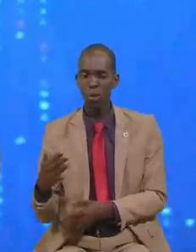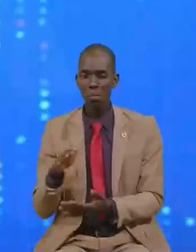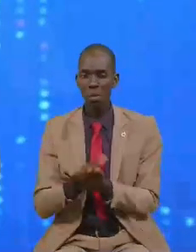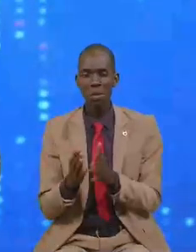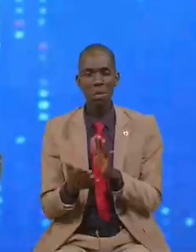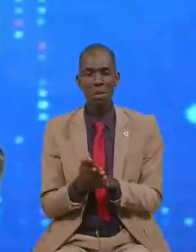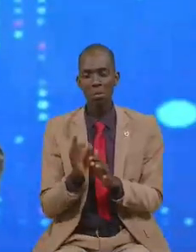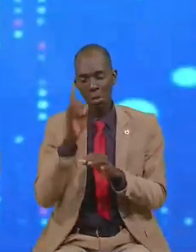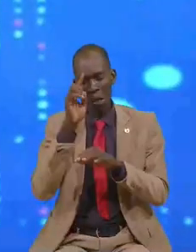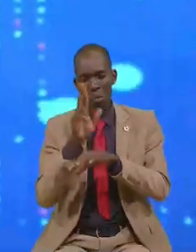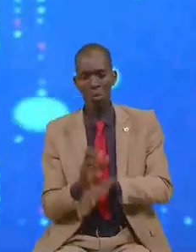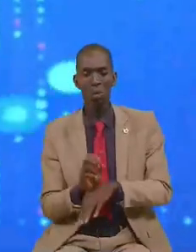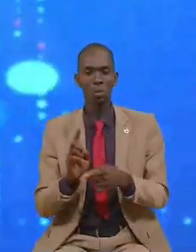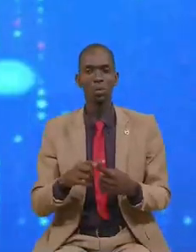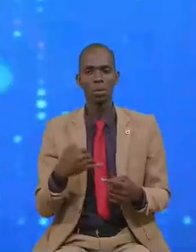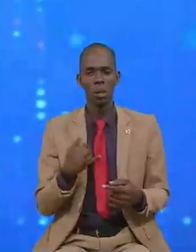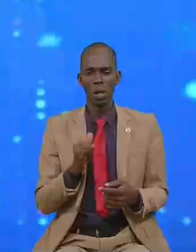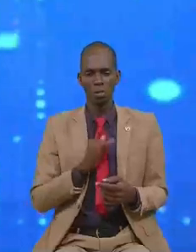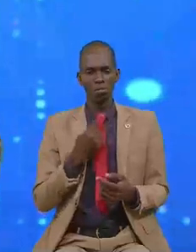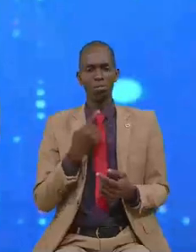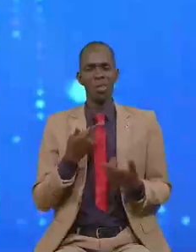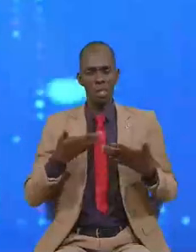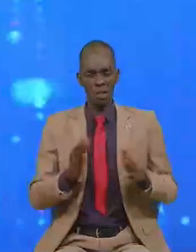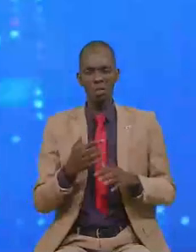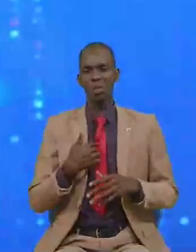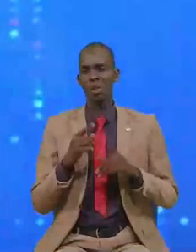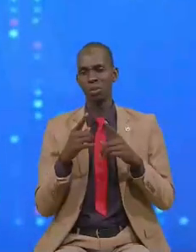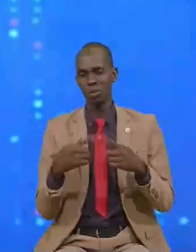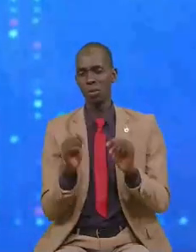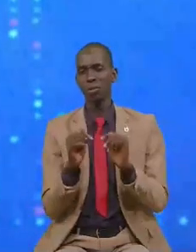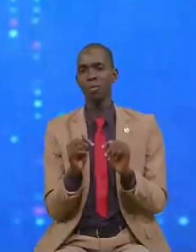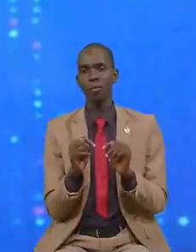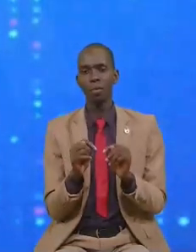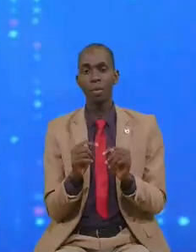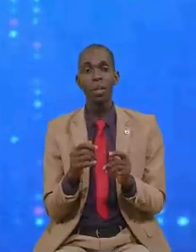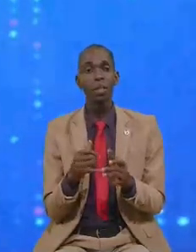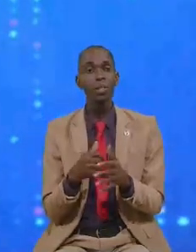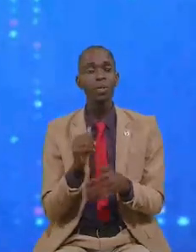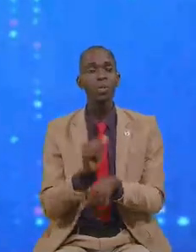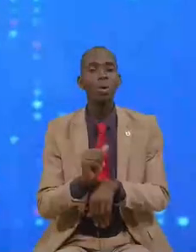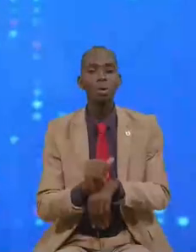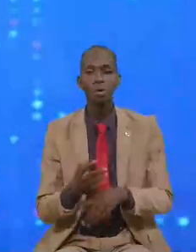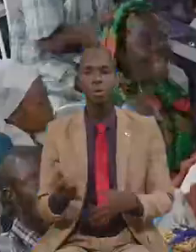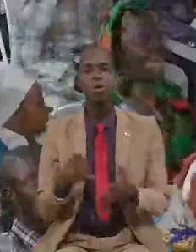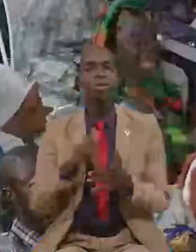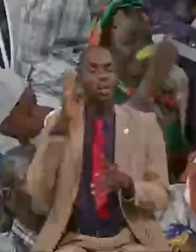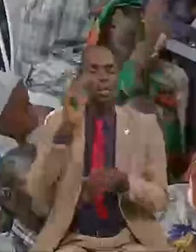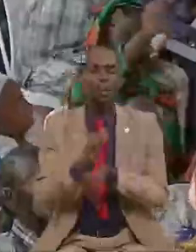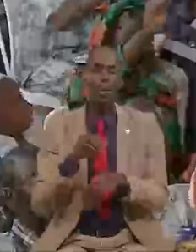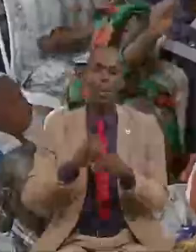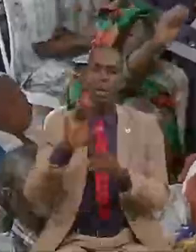dit, je vais essayer. Et j'ai essayé. Et ça a marché. Ça va marcher dans ta vie.